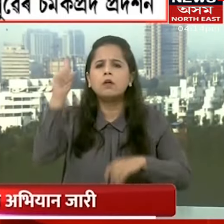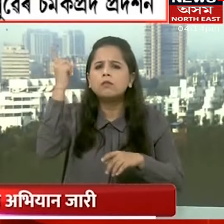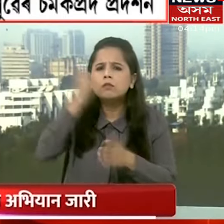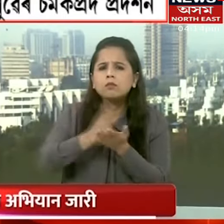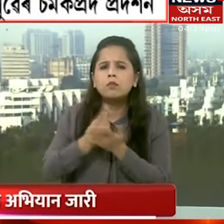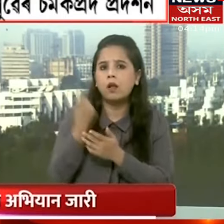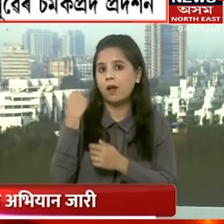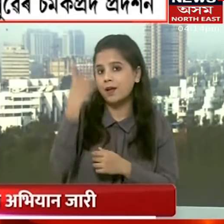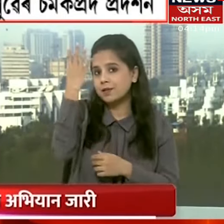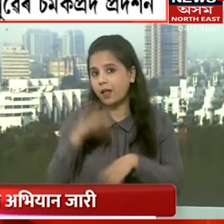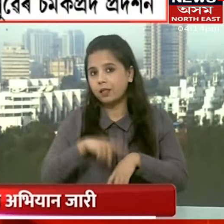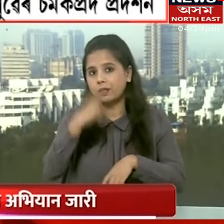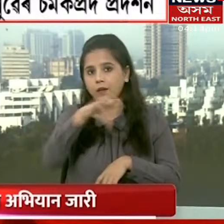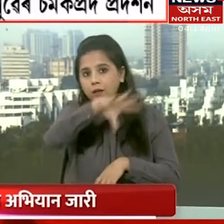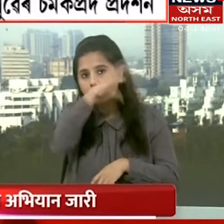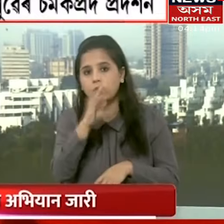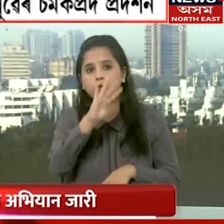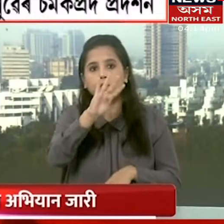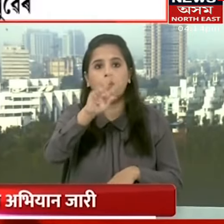पर कल शाम 7 बजे तक